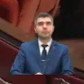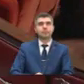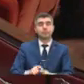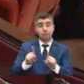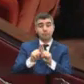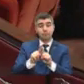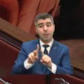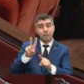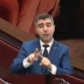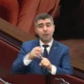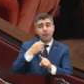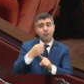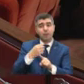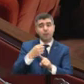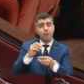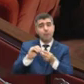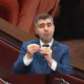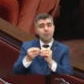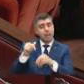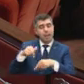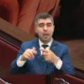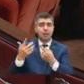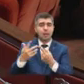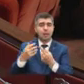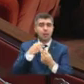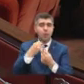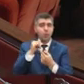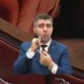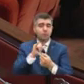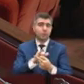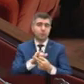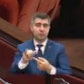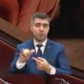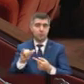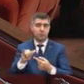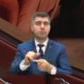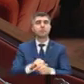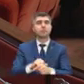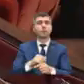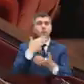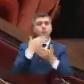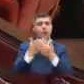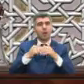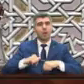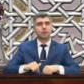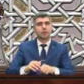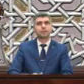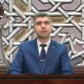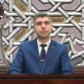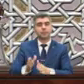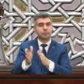ولكن كاين واقع كذلك اللي هو لا يرتفع فيما يخص الحاله الصحيه لبعض الاطباء. شكرا السيد الوزير.